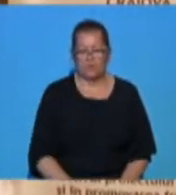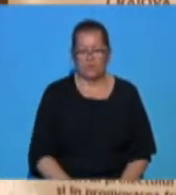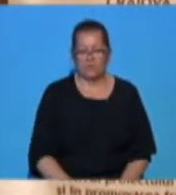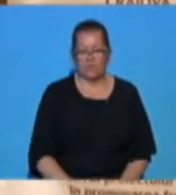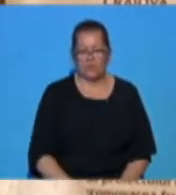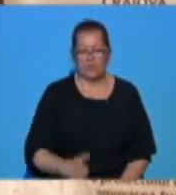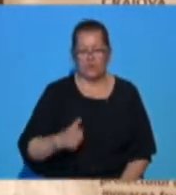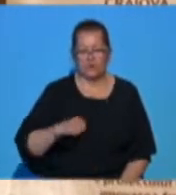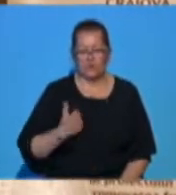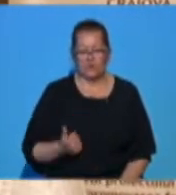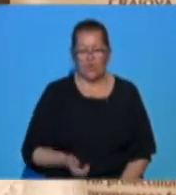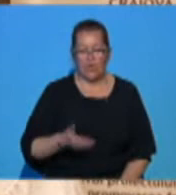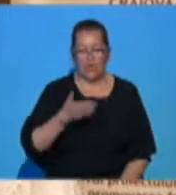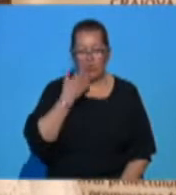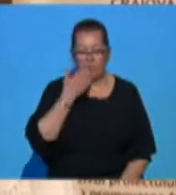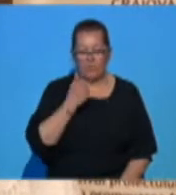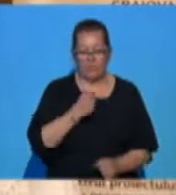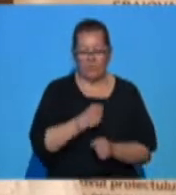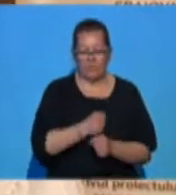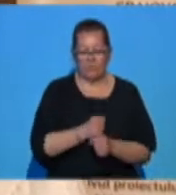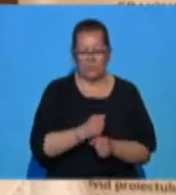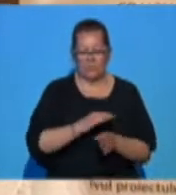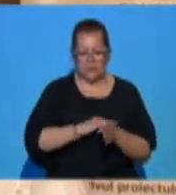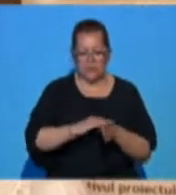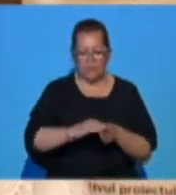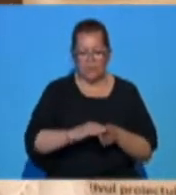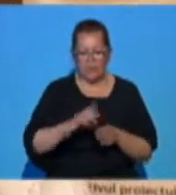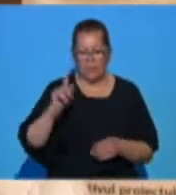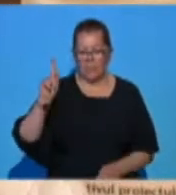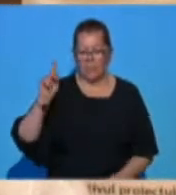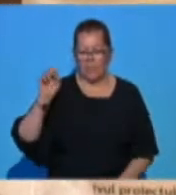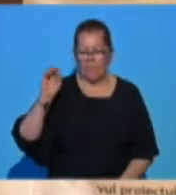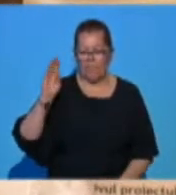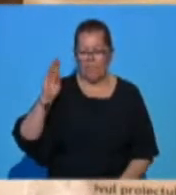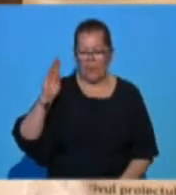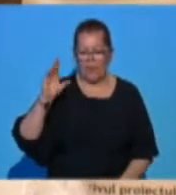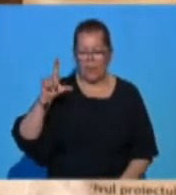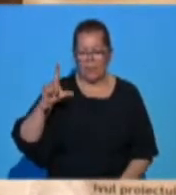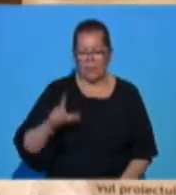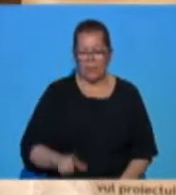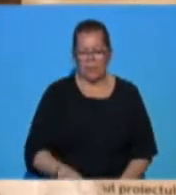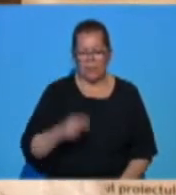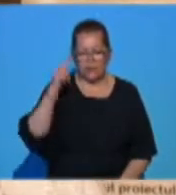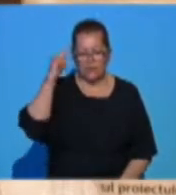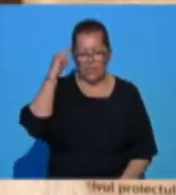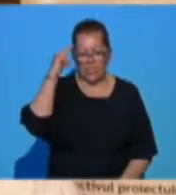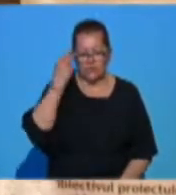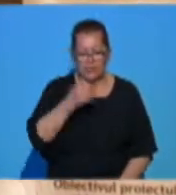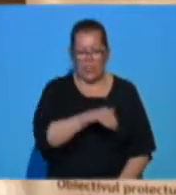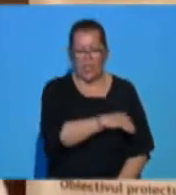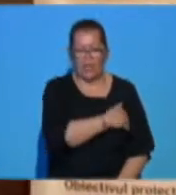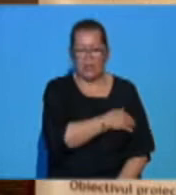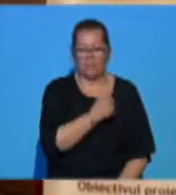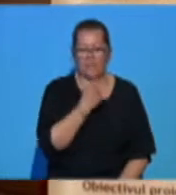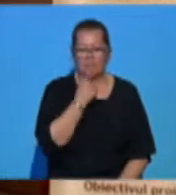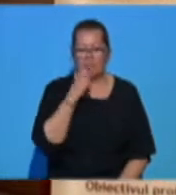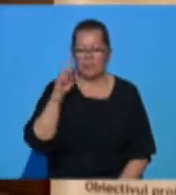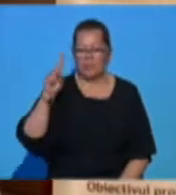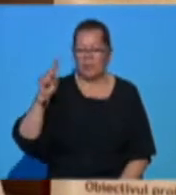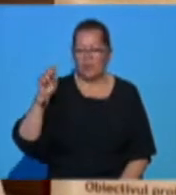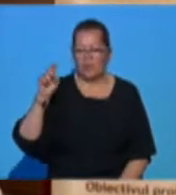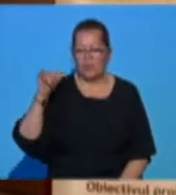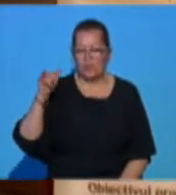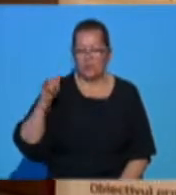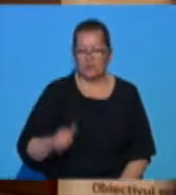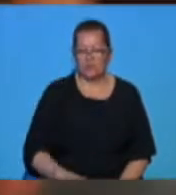exact, sunt conferințe realizate la nivel global și ne-am gândit că și elevii din Craiova și Dolj mai